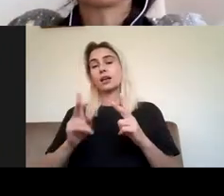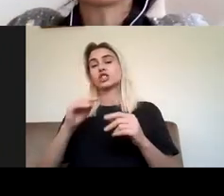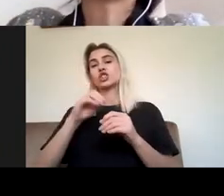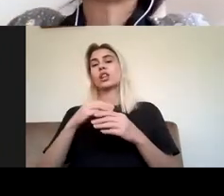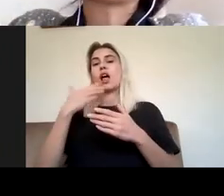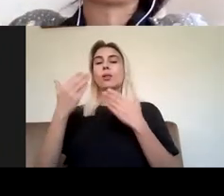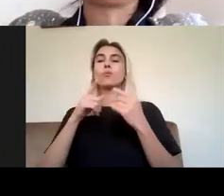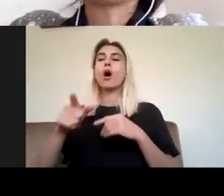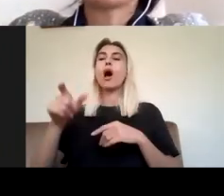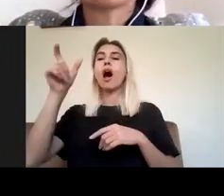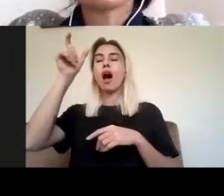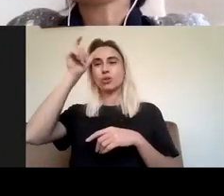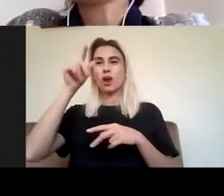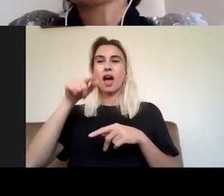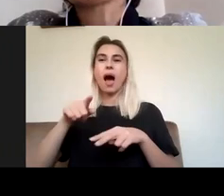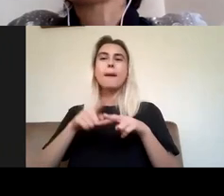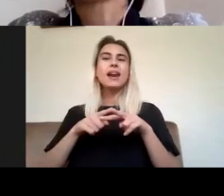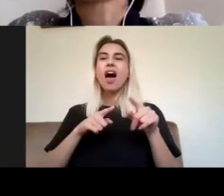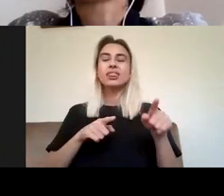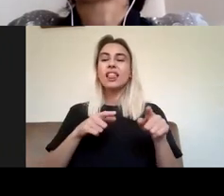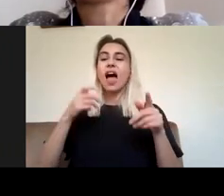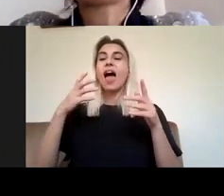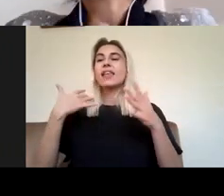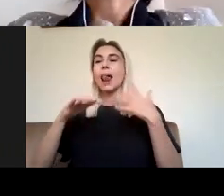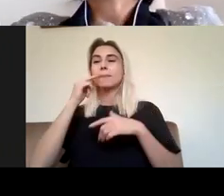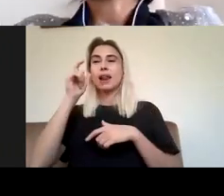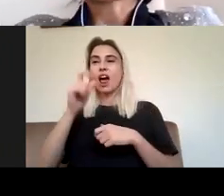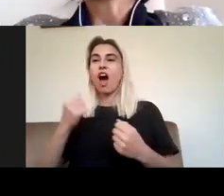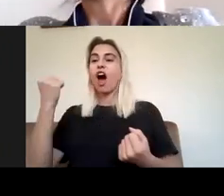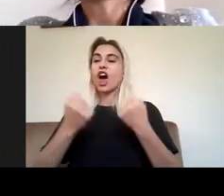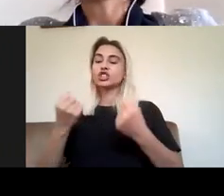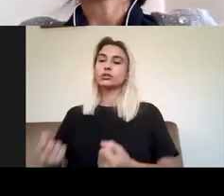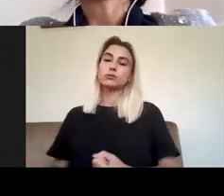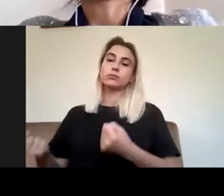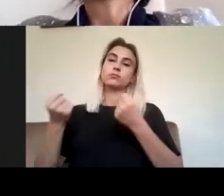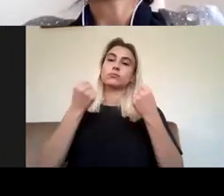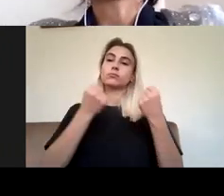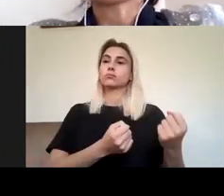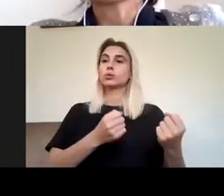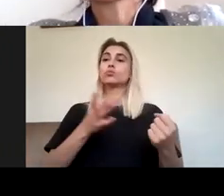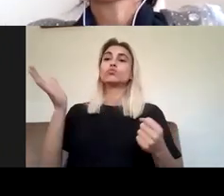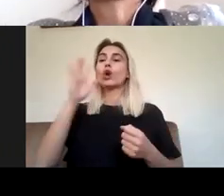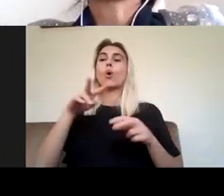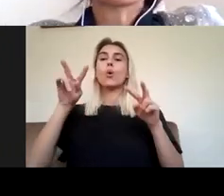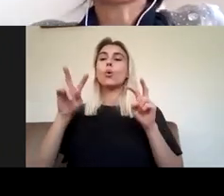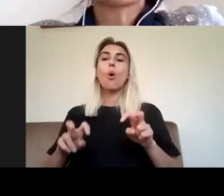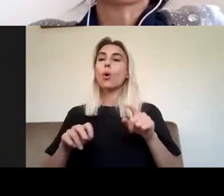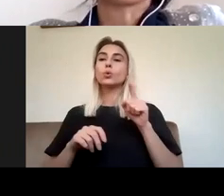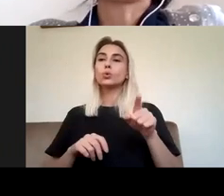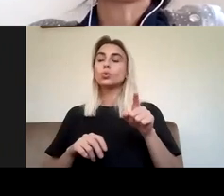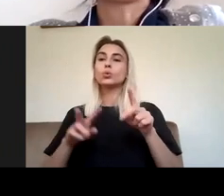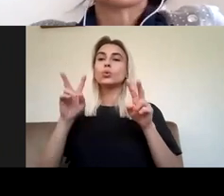O aparatla beraber engelli bireyin araca yükseltilerek gelmesi ve sonrasında koltuğa ya da işte